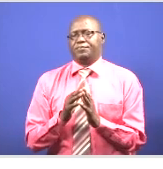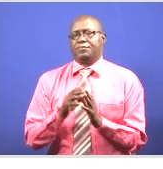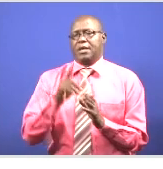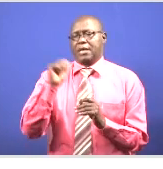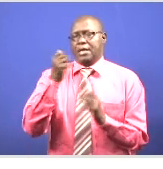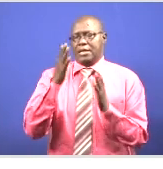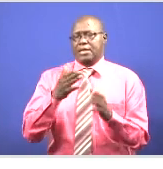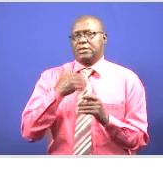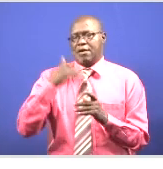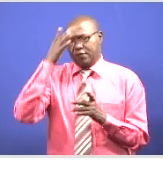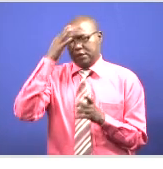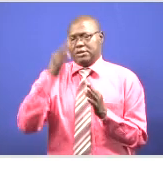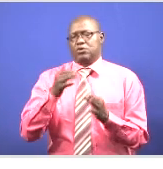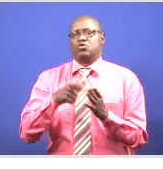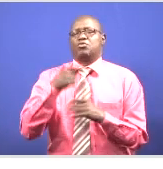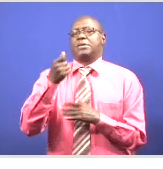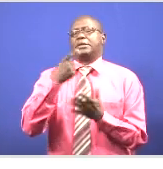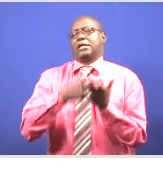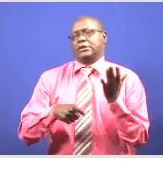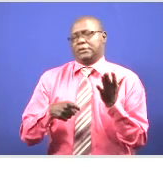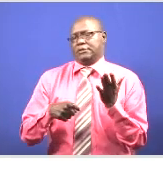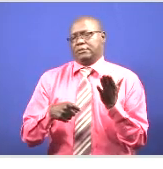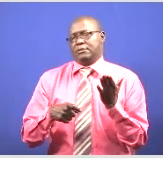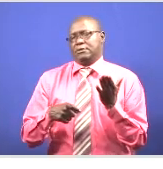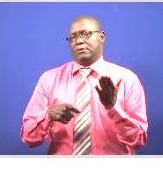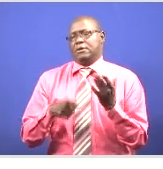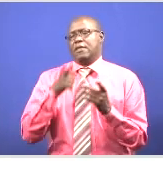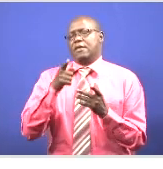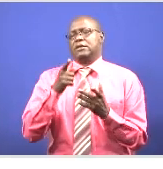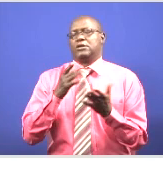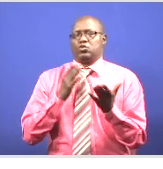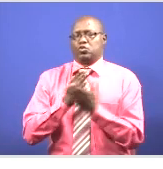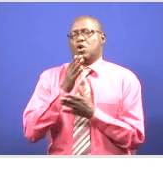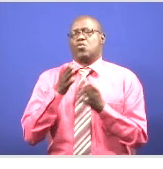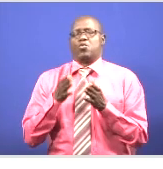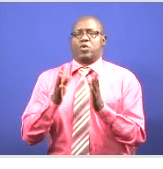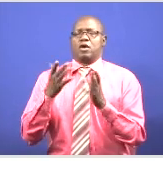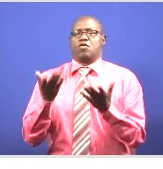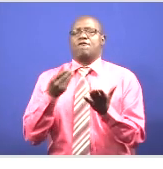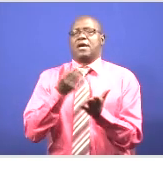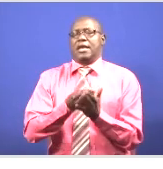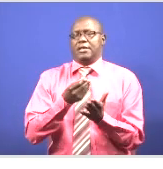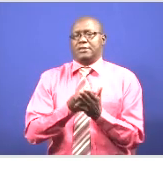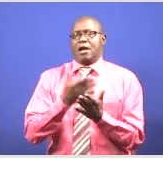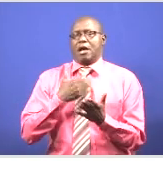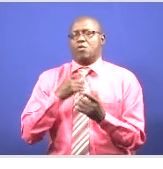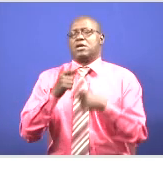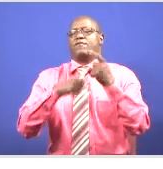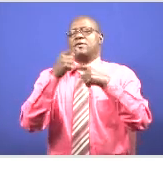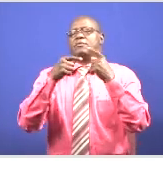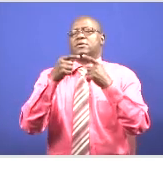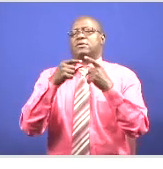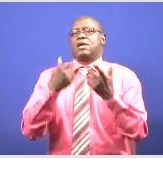have decided to pay taxes because it is the surest way of financing our development and